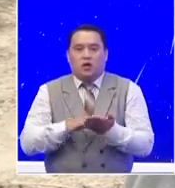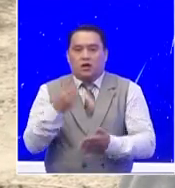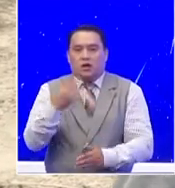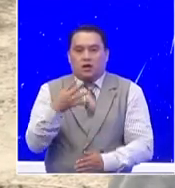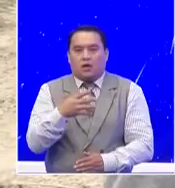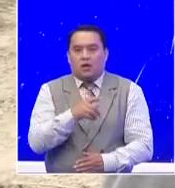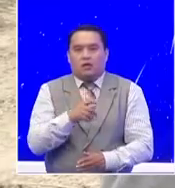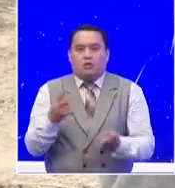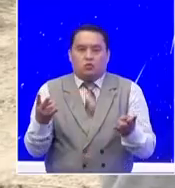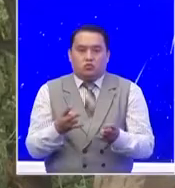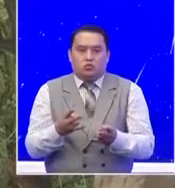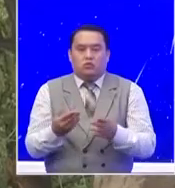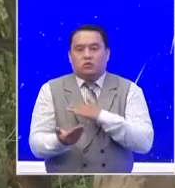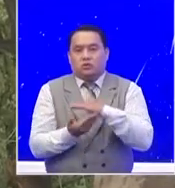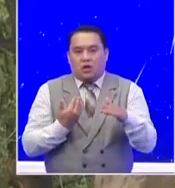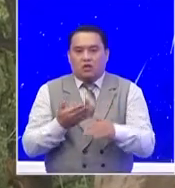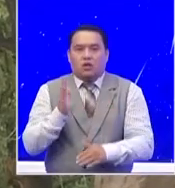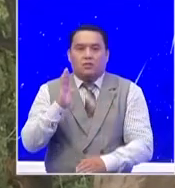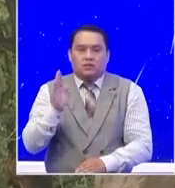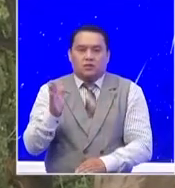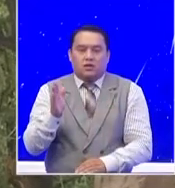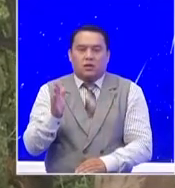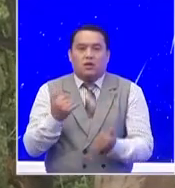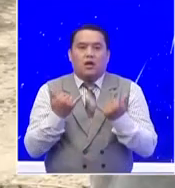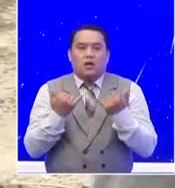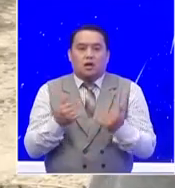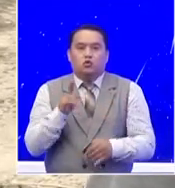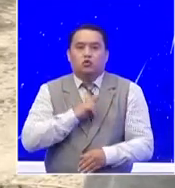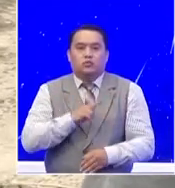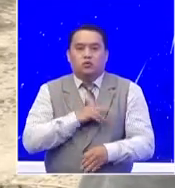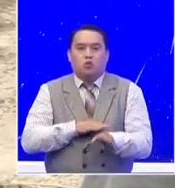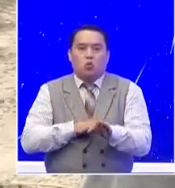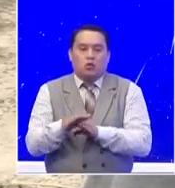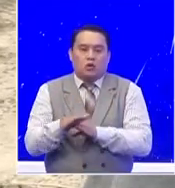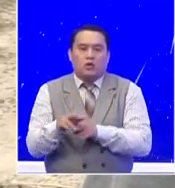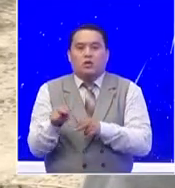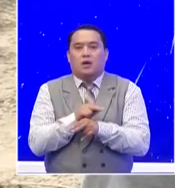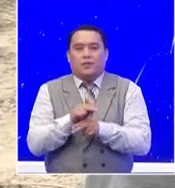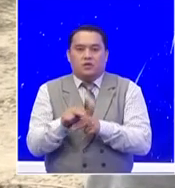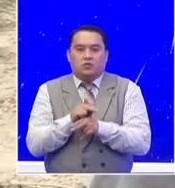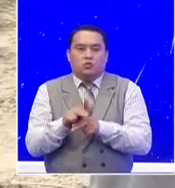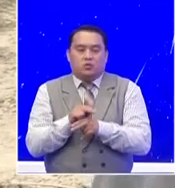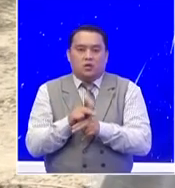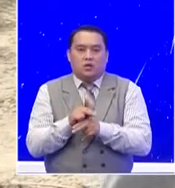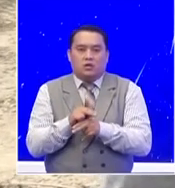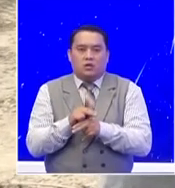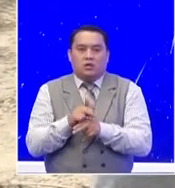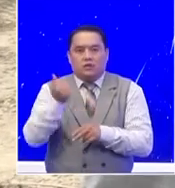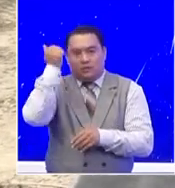адамның по мере необходимости шақыртамыз. Қазір жұмыстары атқарылып отыр. Реконструкция